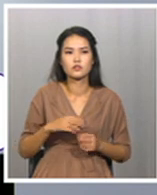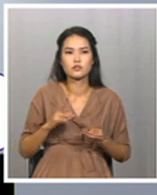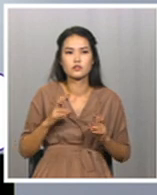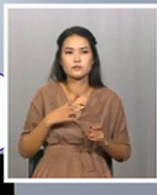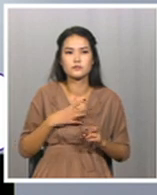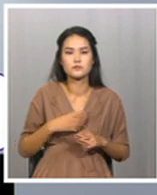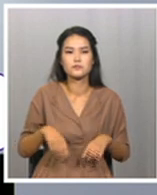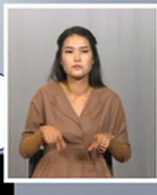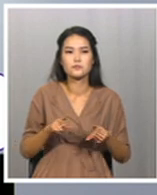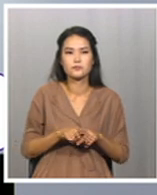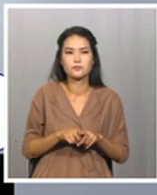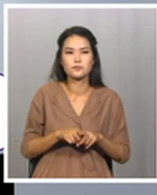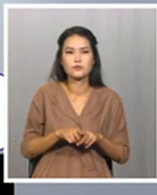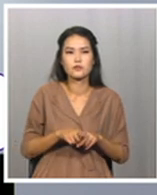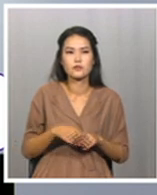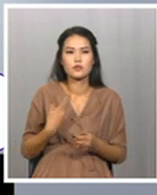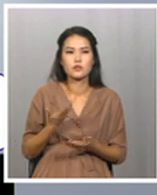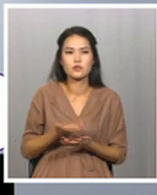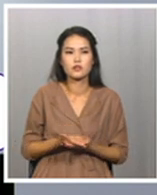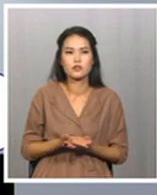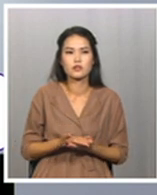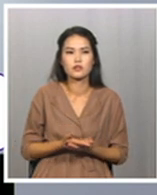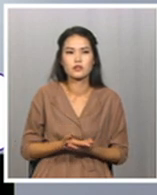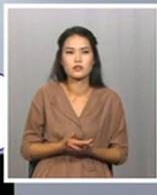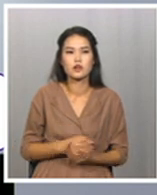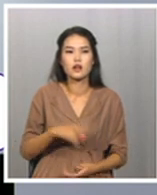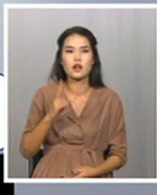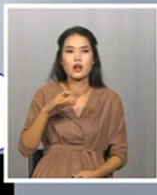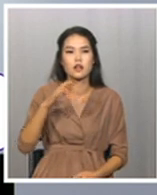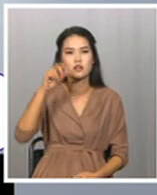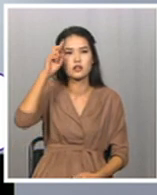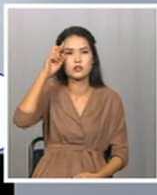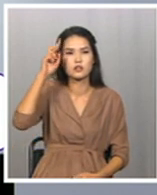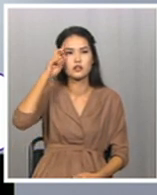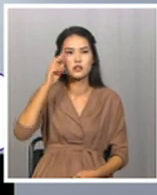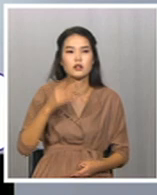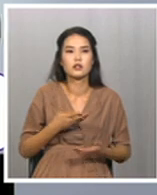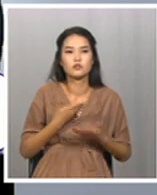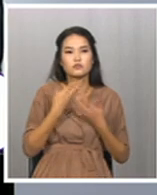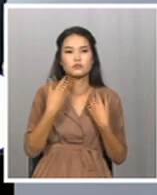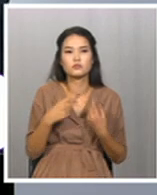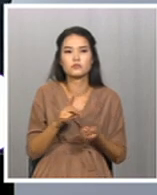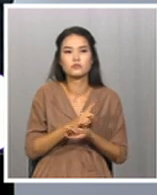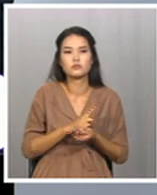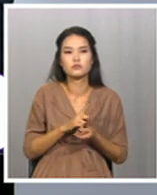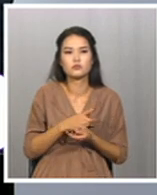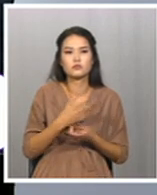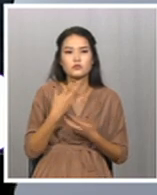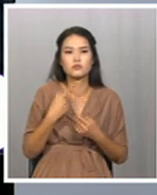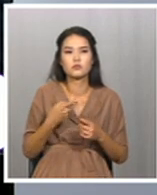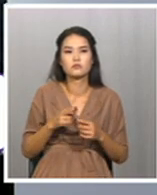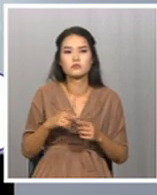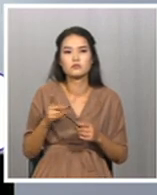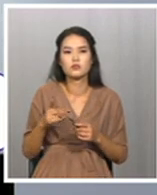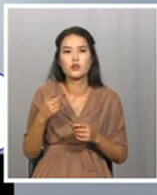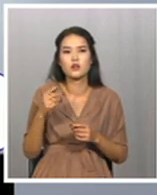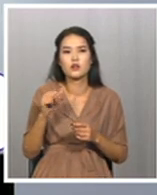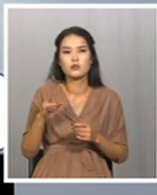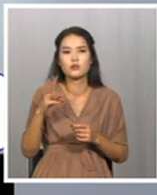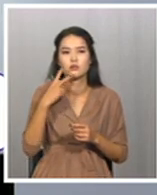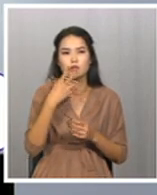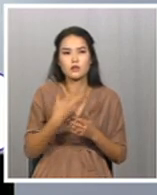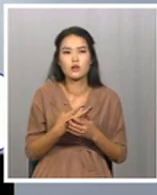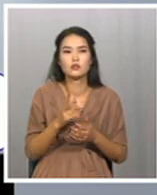Яғни бұл жерде мысалы Катар мемлекетін ешқандай өзгеріссіз көруімізге болады. Ол жерде жиынтық ішкі өнім көлемі өзгерген,